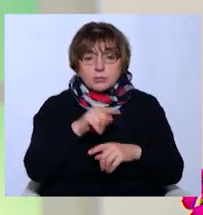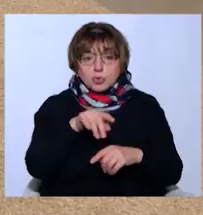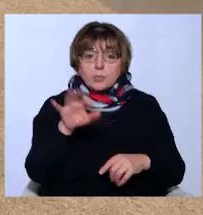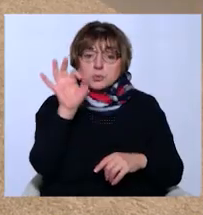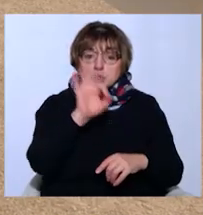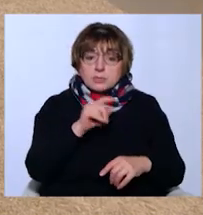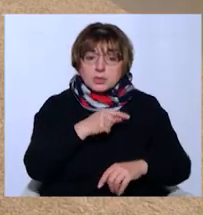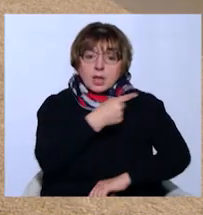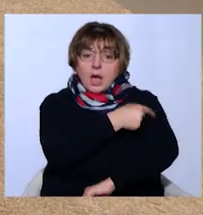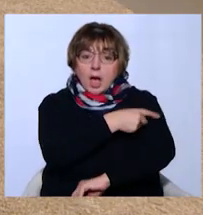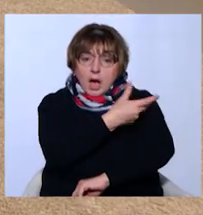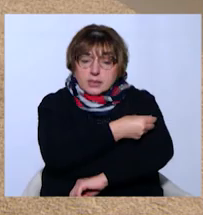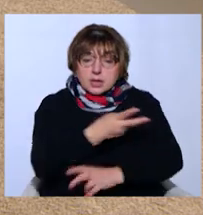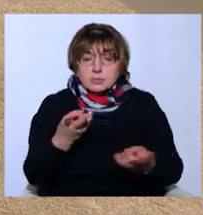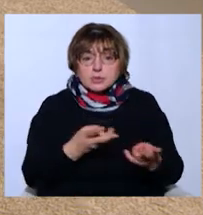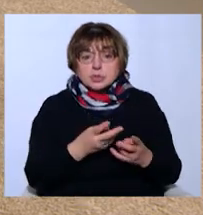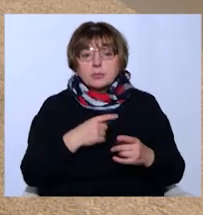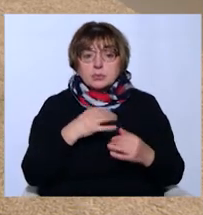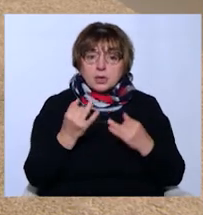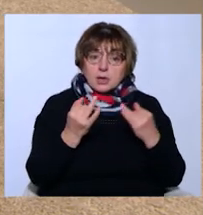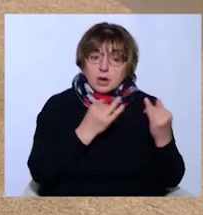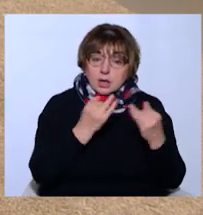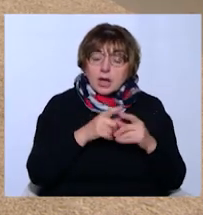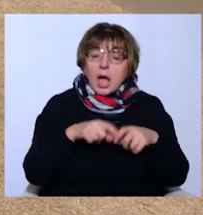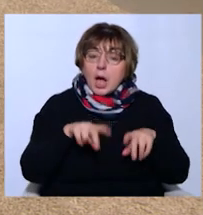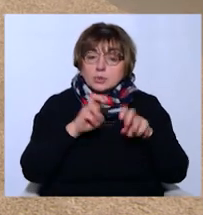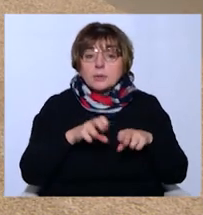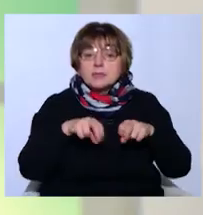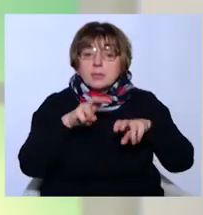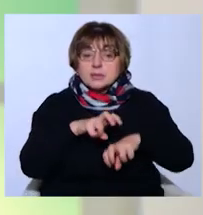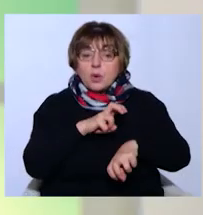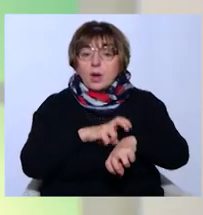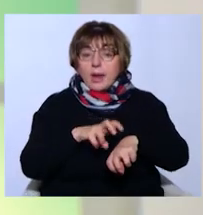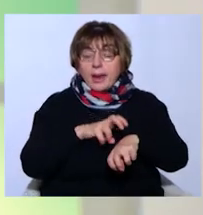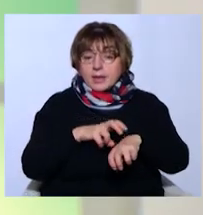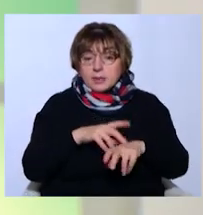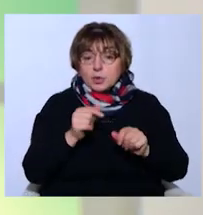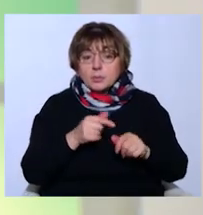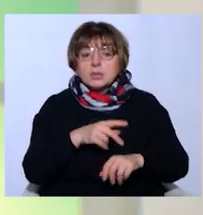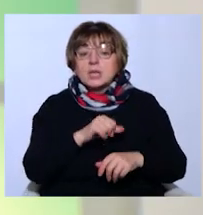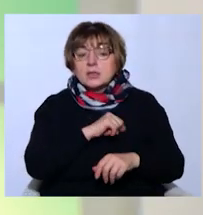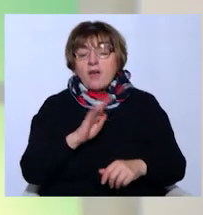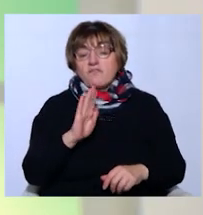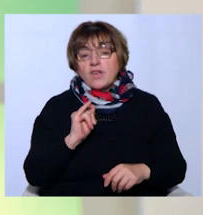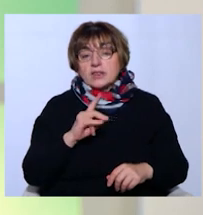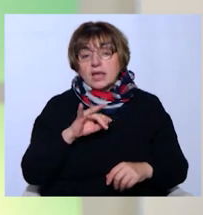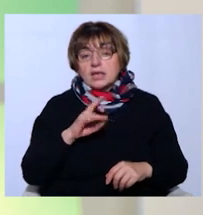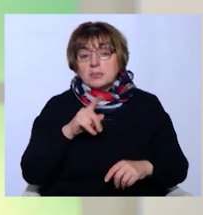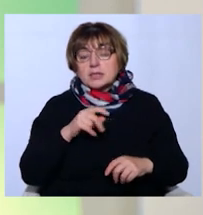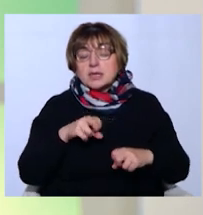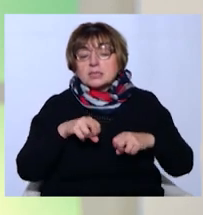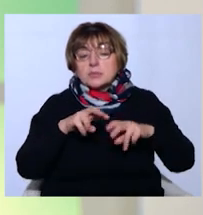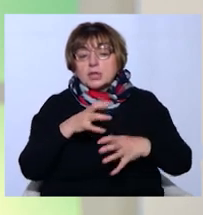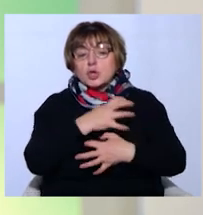აცრები თუ სჭირდება ამ ცხოველს. უნდა გაესაუბროთ ვეტექიმსაც. იცით ალბათ, ვეტექიმი არის ცხოველების ექიმი.